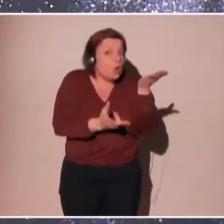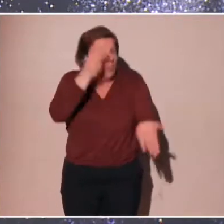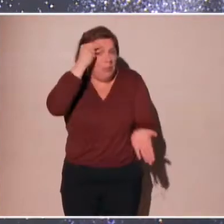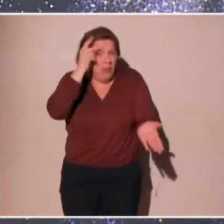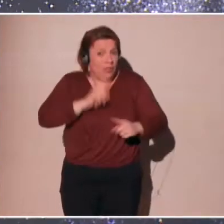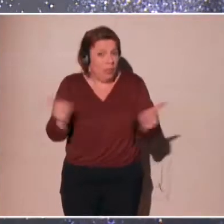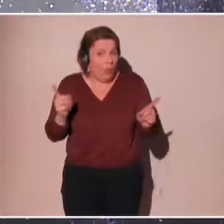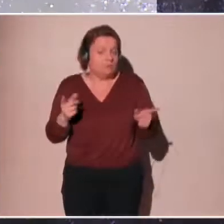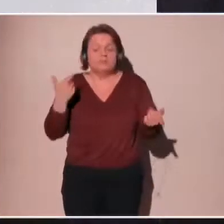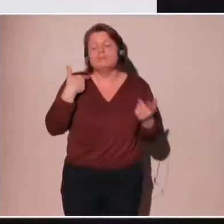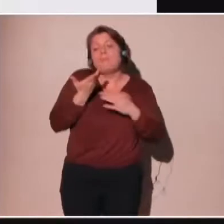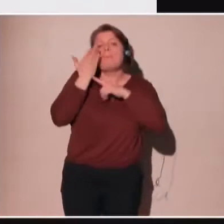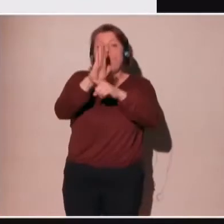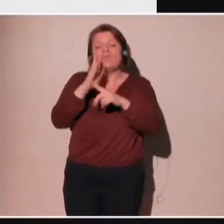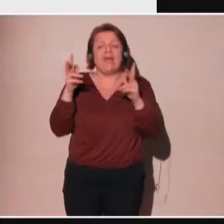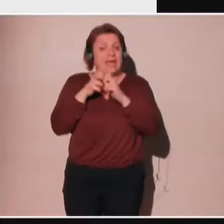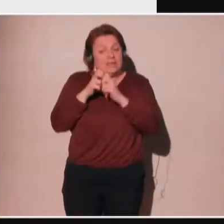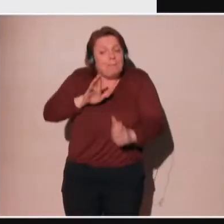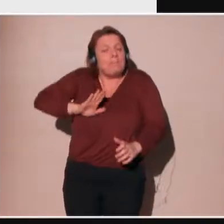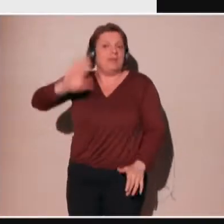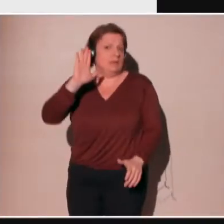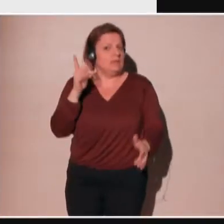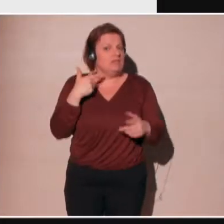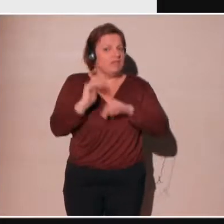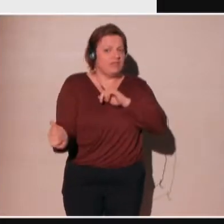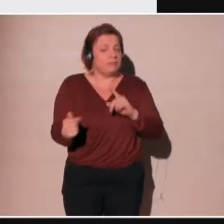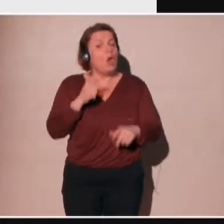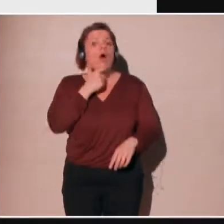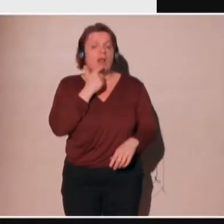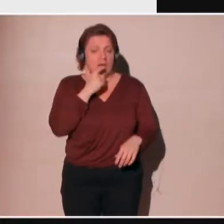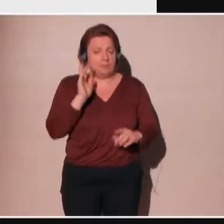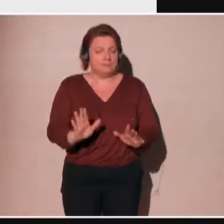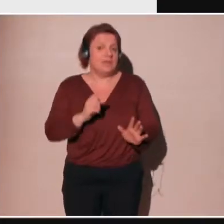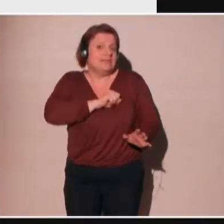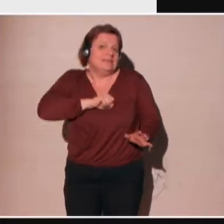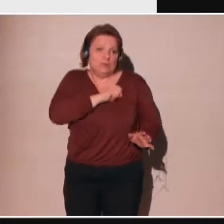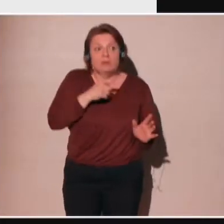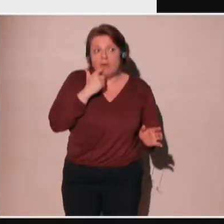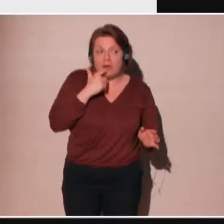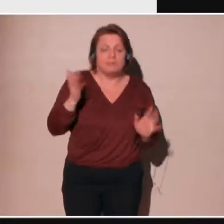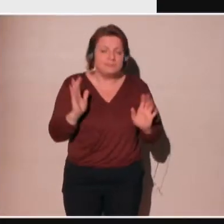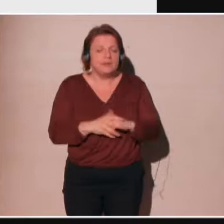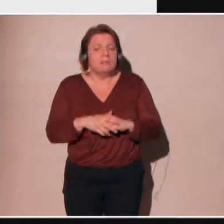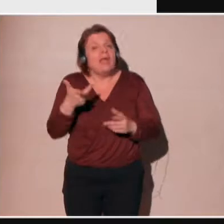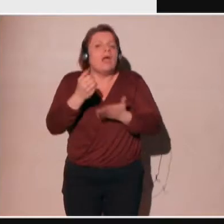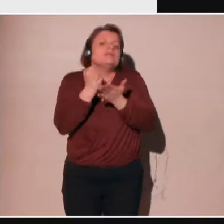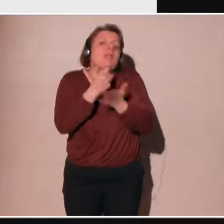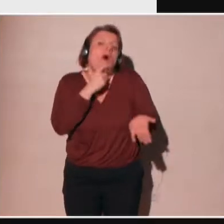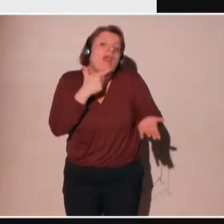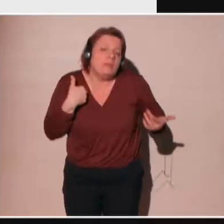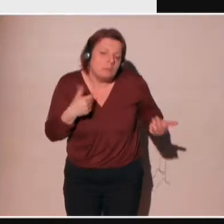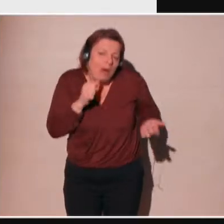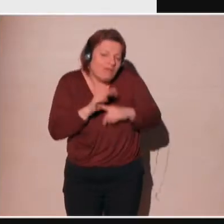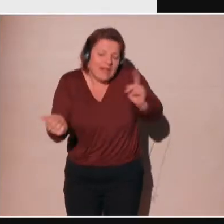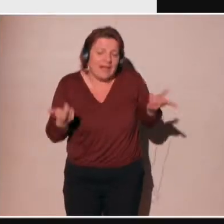montrer un exemple typique d'erreur que le robot Todai a commise, en anglais. Alors désolé, c'est en anglais, mais c'est l'épreuve d'anglais, hein, je n'y peux rien,